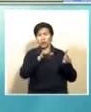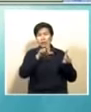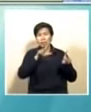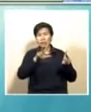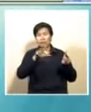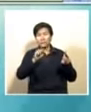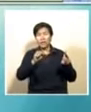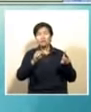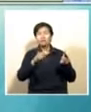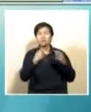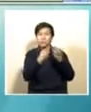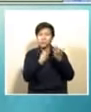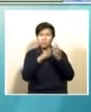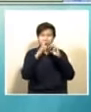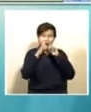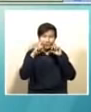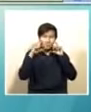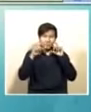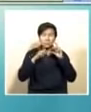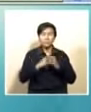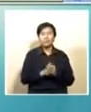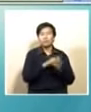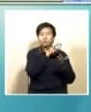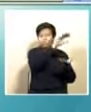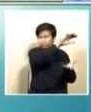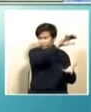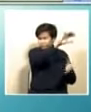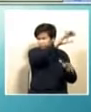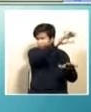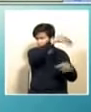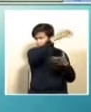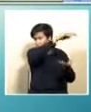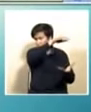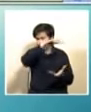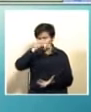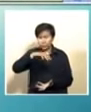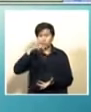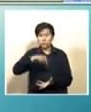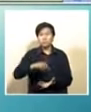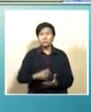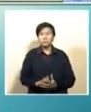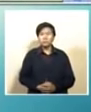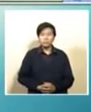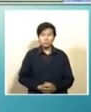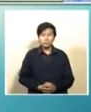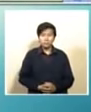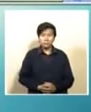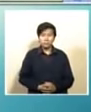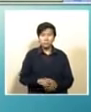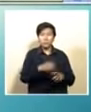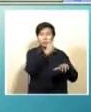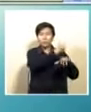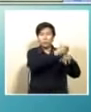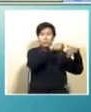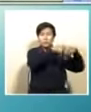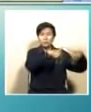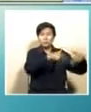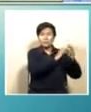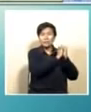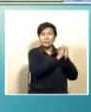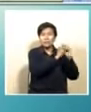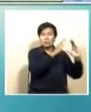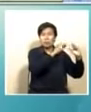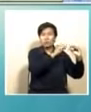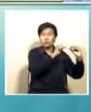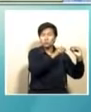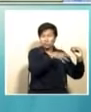าลทั่วไปโรงเรียนแพทย์จุฬาศรีราชรามาหรืออะไรก็ตามหรือโรงพยาบาลทั่วไปมีคนไข้ที่จะเป็นต้องใช้ได้ปรึกษาและกลับ